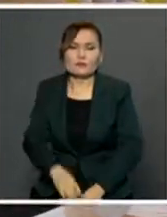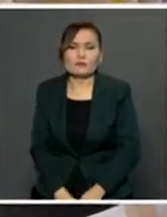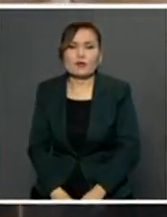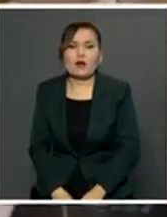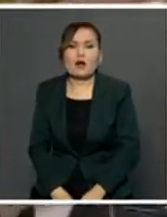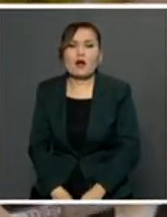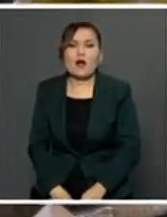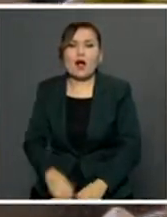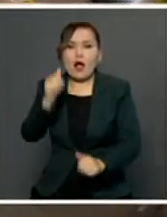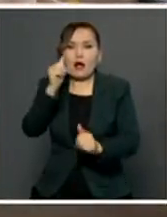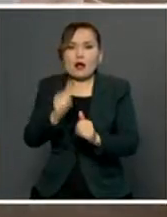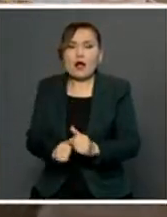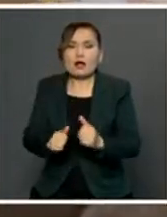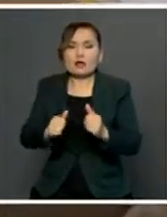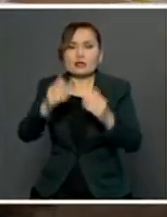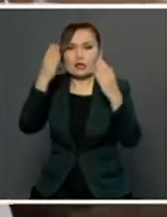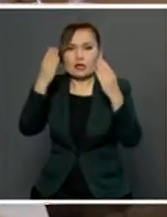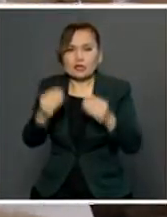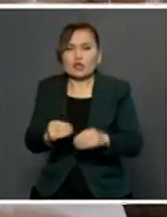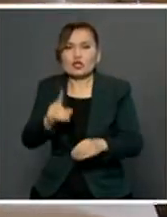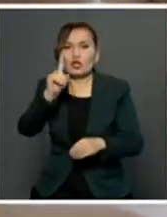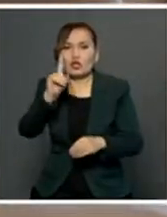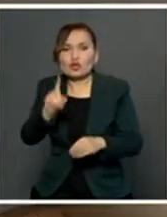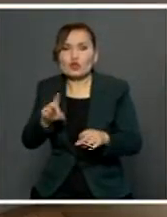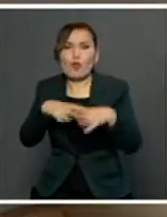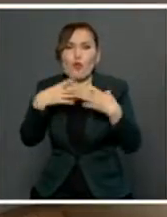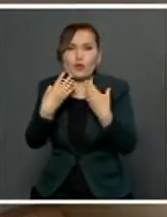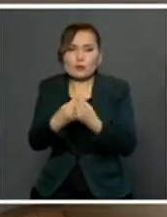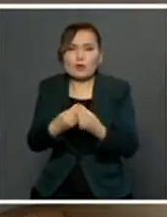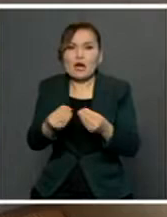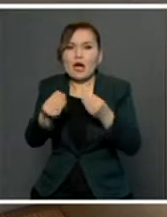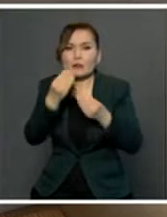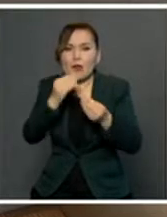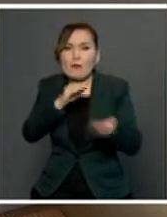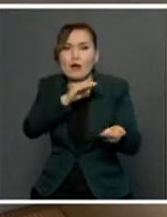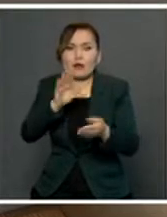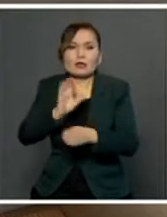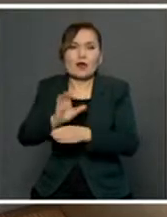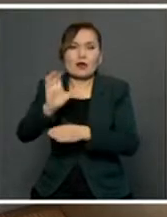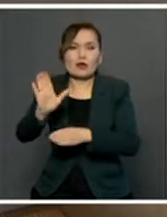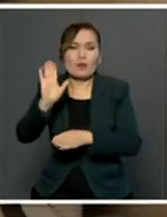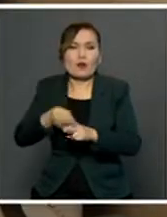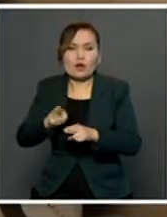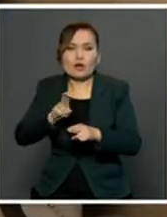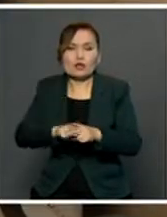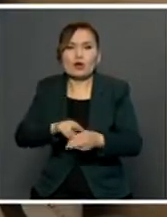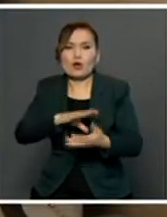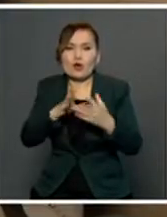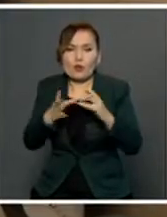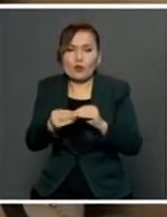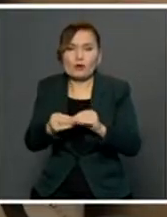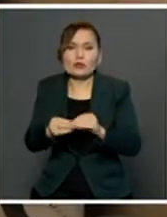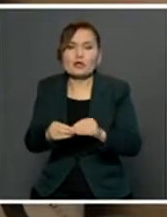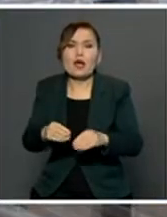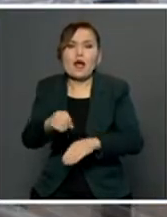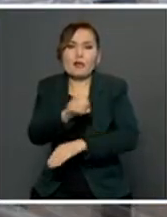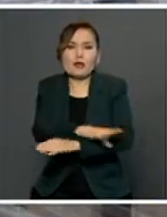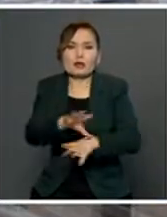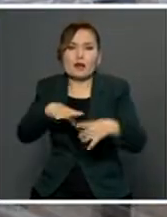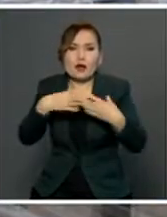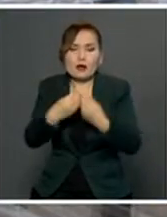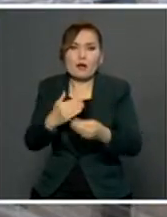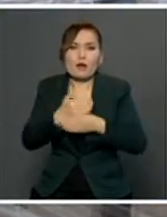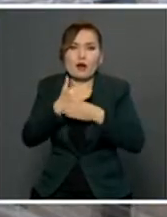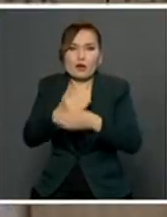Бұл жерден күн сайын 100 отбасыға азық-түлік жөнелтіледі. Мемлекеттің мұндай сәлемдемесін 3800-ден астам елордалық отбасы алып үлгерді. Енді олардың қатары